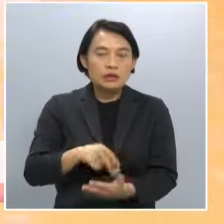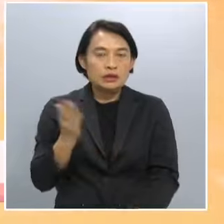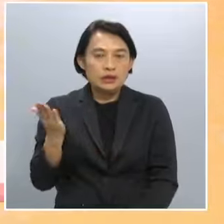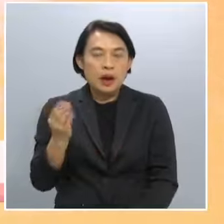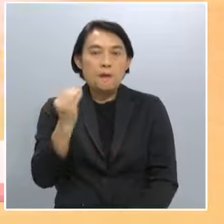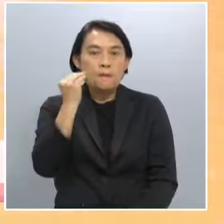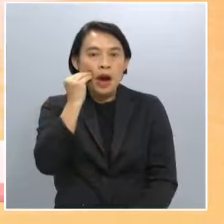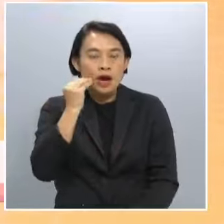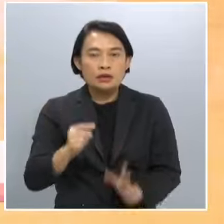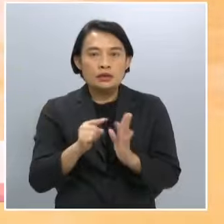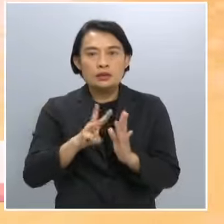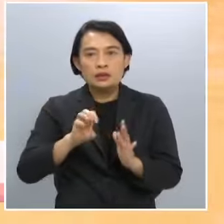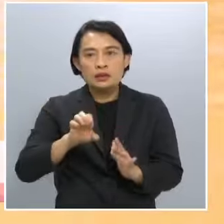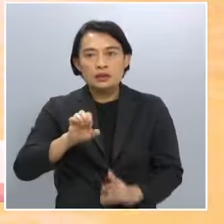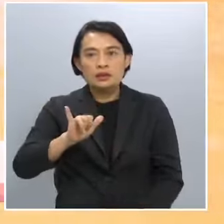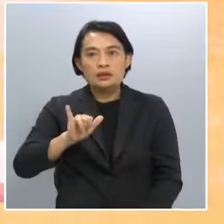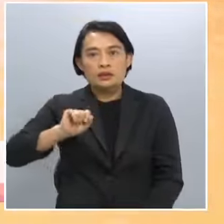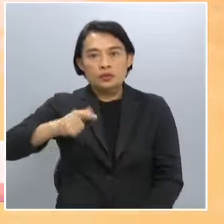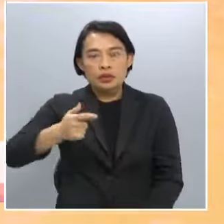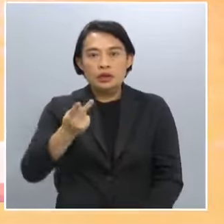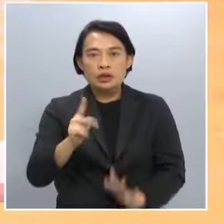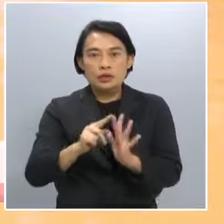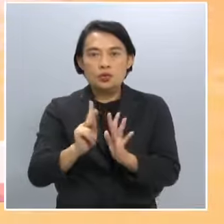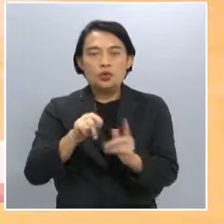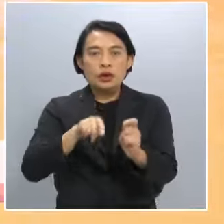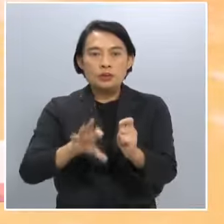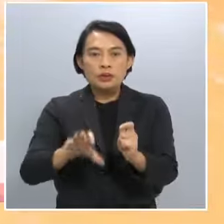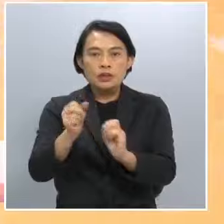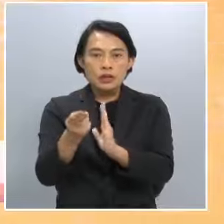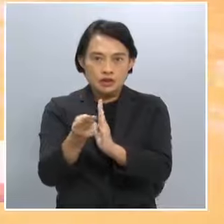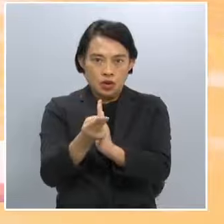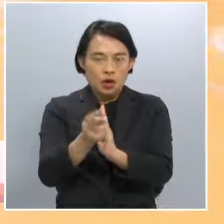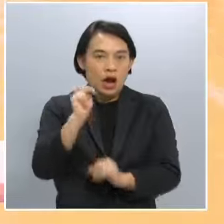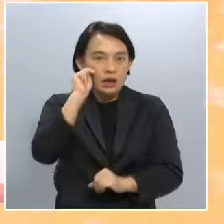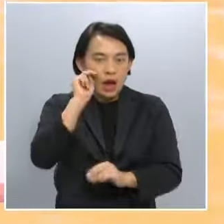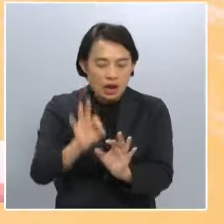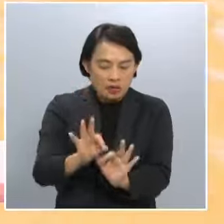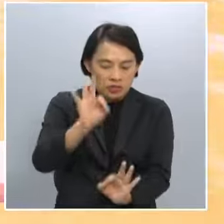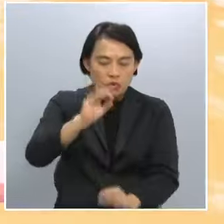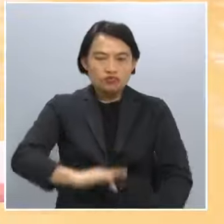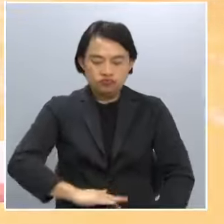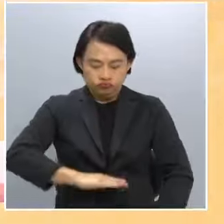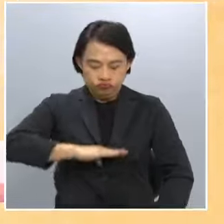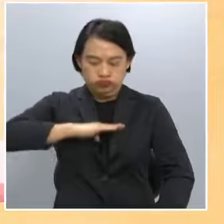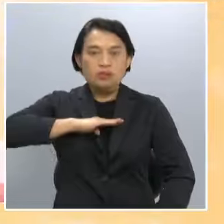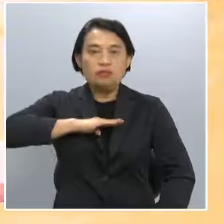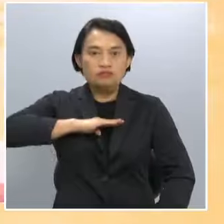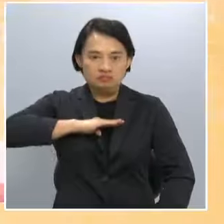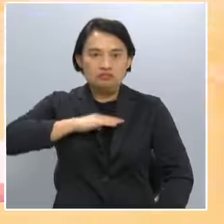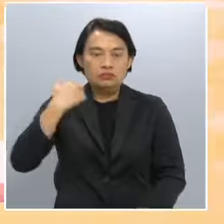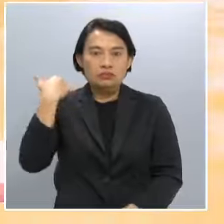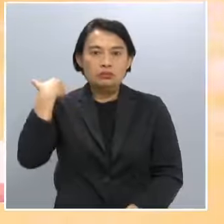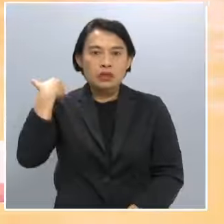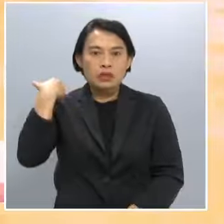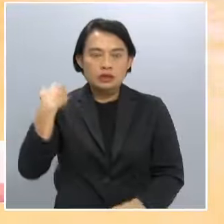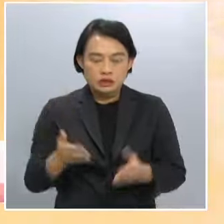คุกในอำเภอเมืองจังหวัดหนองคายนะครับระดับน้ำเนี่ยบางจุดท่วมสูงถึงระดับอกเลยนะครับเจ้าหน้าที่เนี่ยจะต้องใช้เรือ